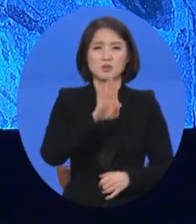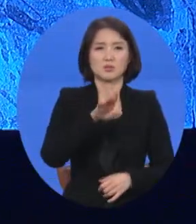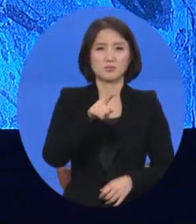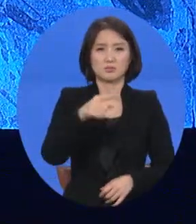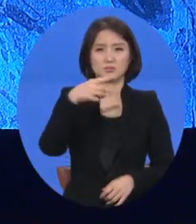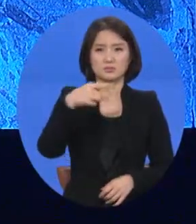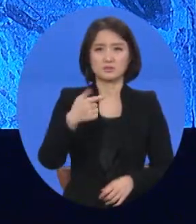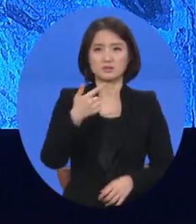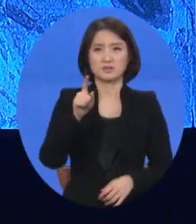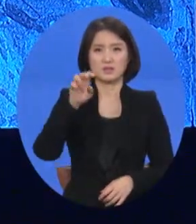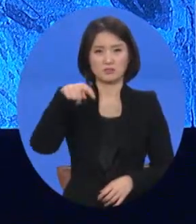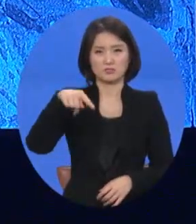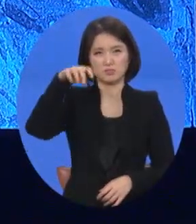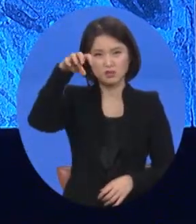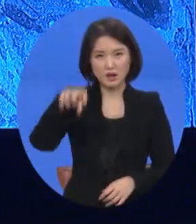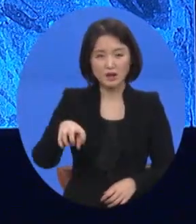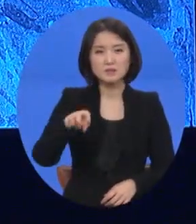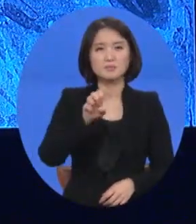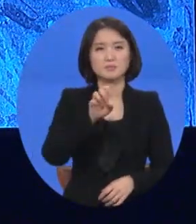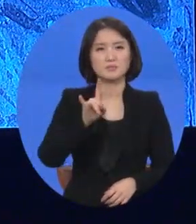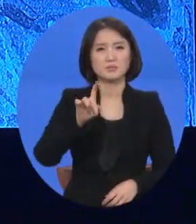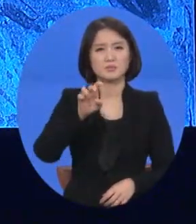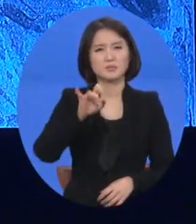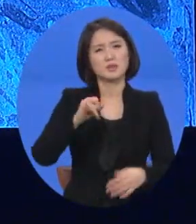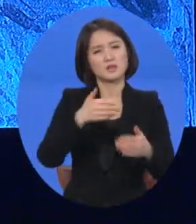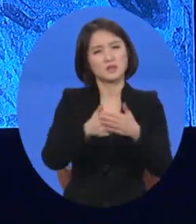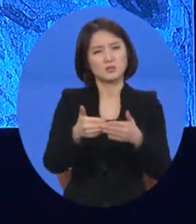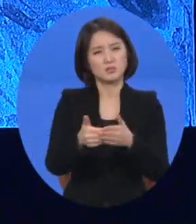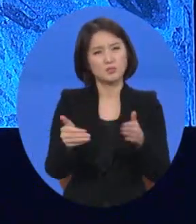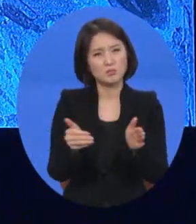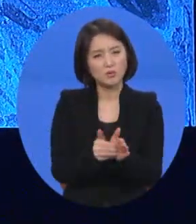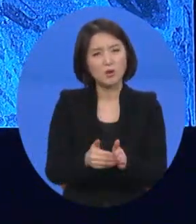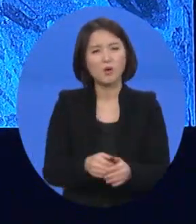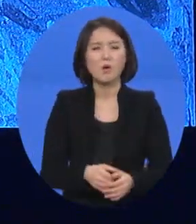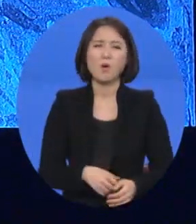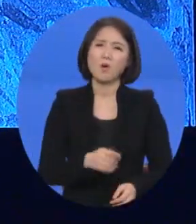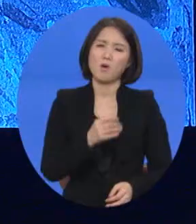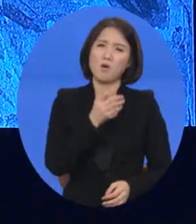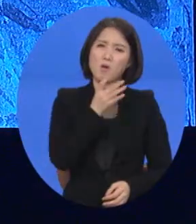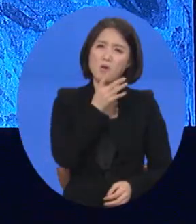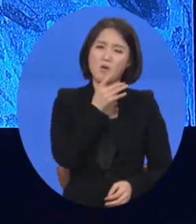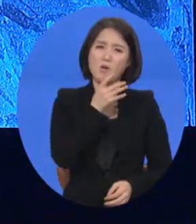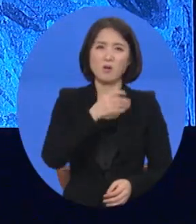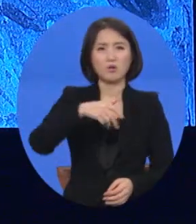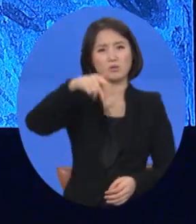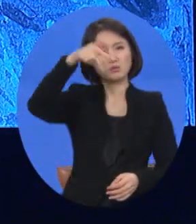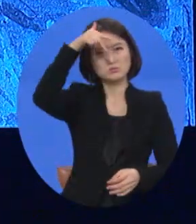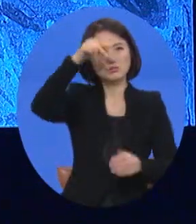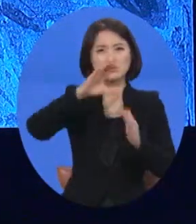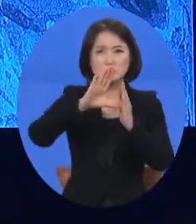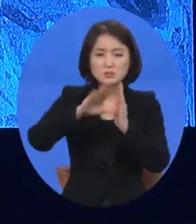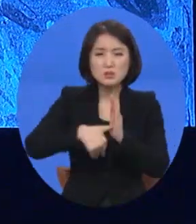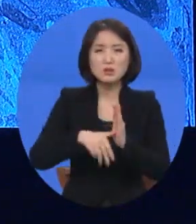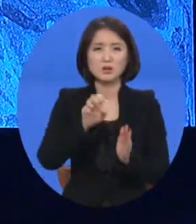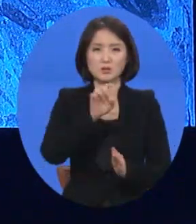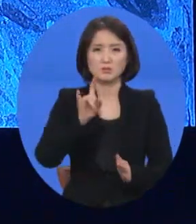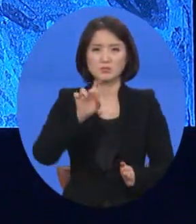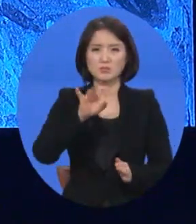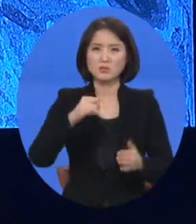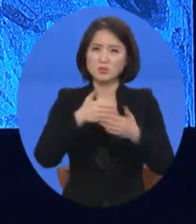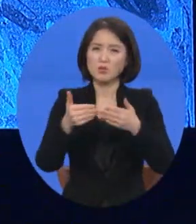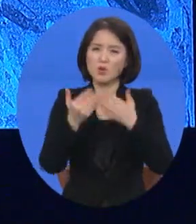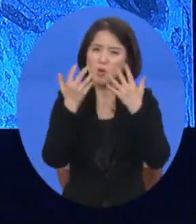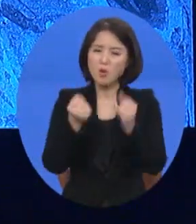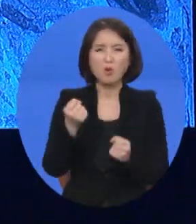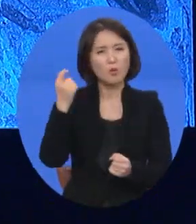내용이 한 마리를 그렸습니다 왜 이처럼 조선시대는 많은 화가들이 줄을 이어서 매미를 그렸을까 요 한갓